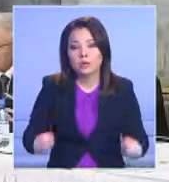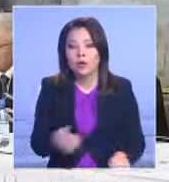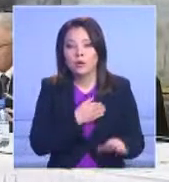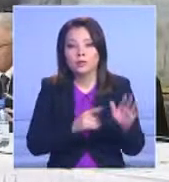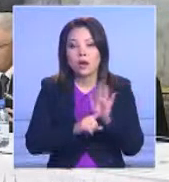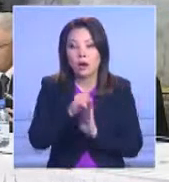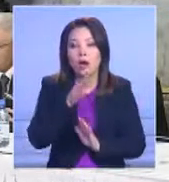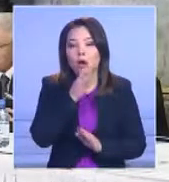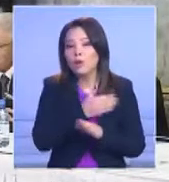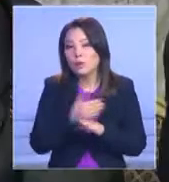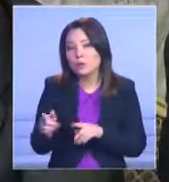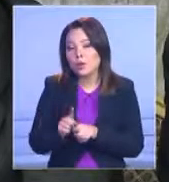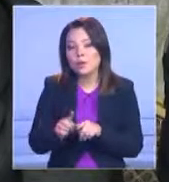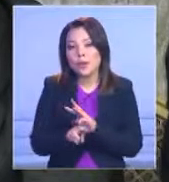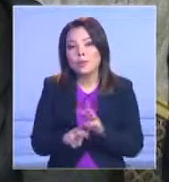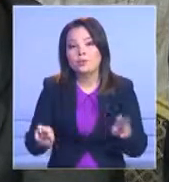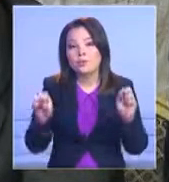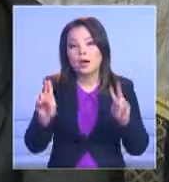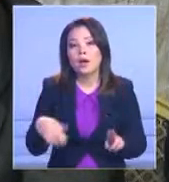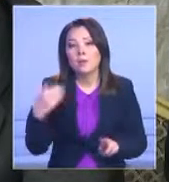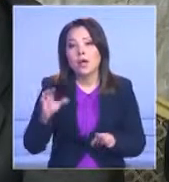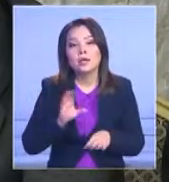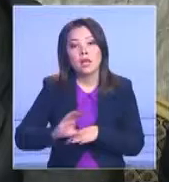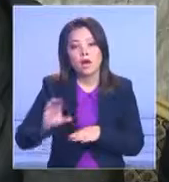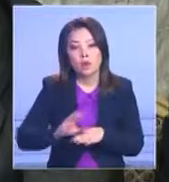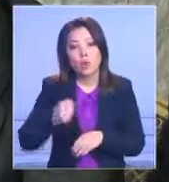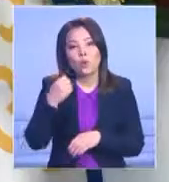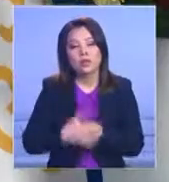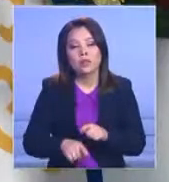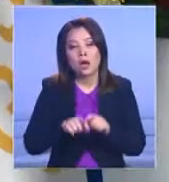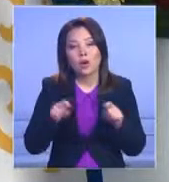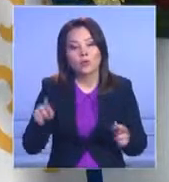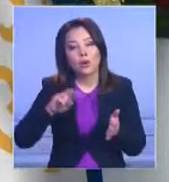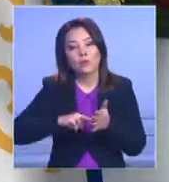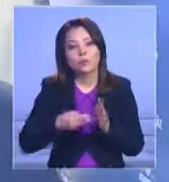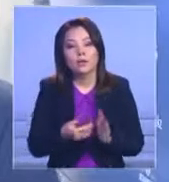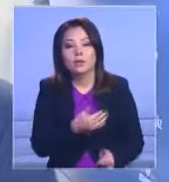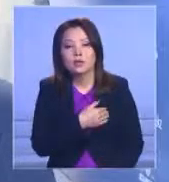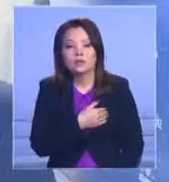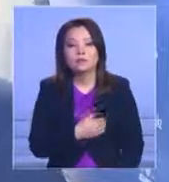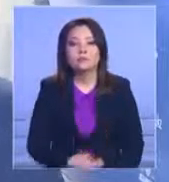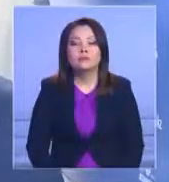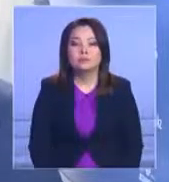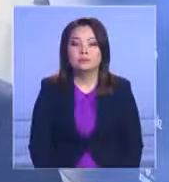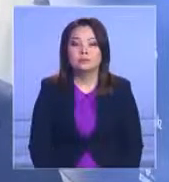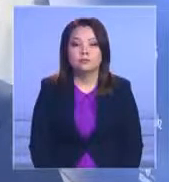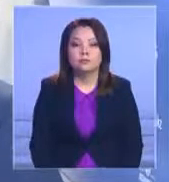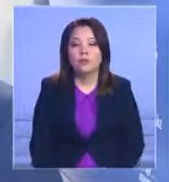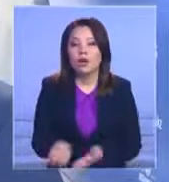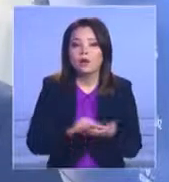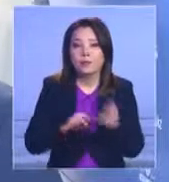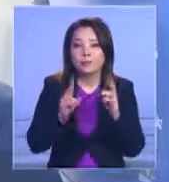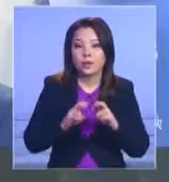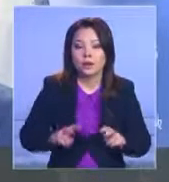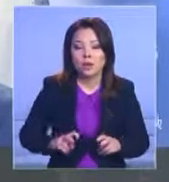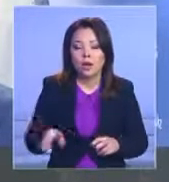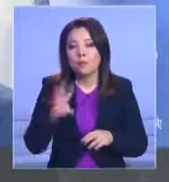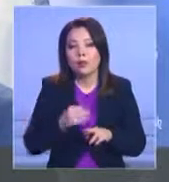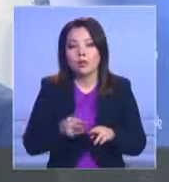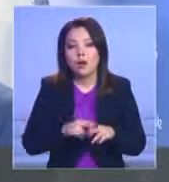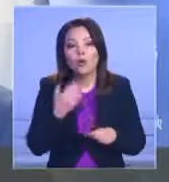алдағы уақытта Сыртқы істер министрлігінің жанынан экспорттық орталық ашуды көздейді. Қайта қарауымыз керек көмектердің бәрін.